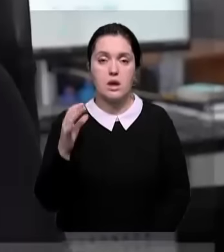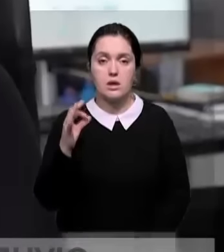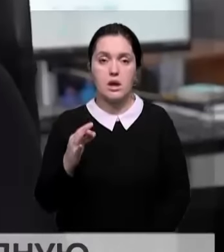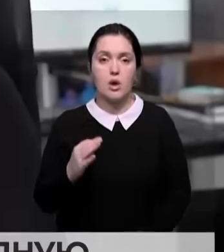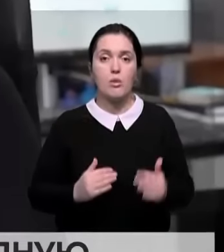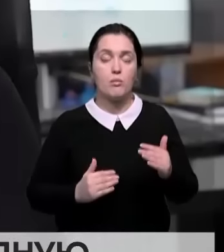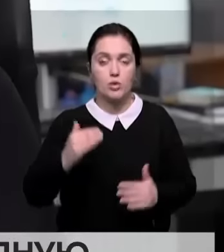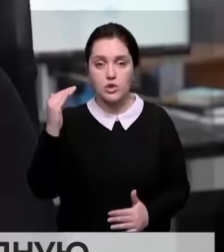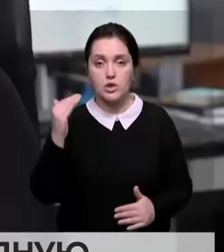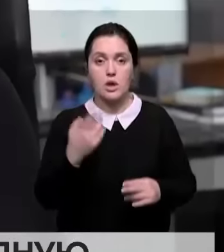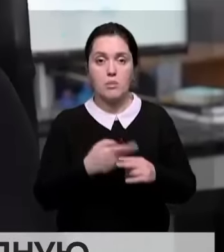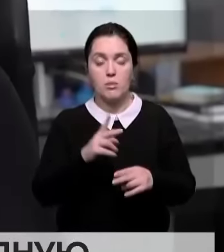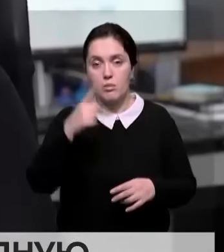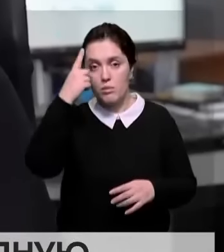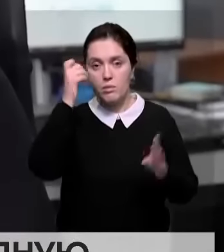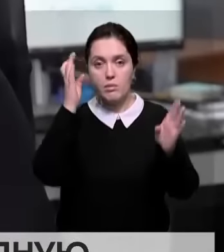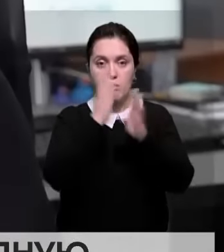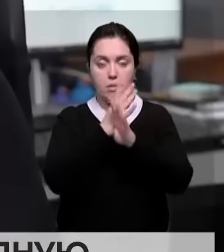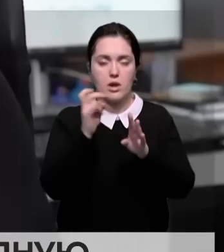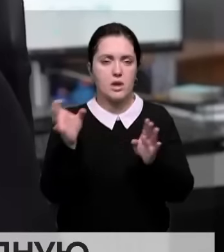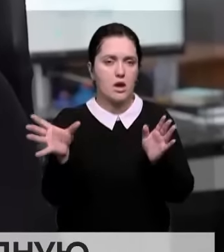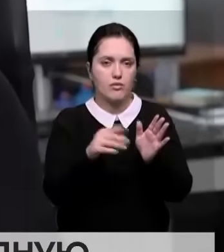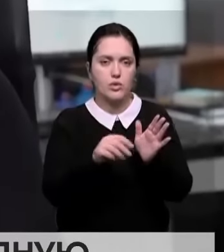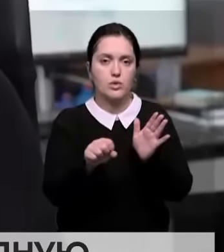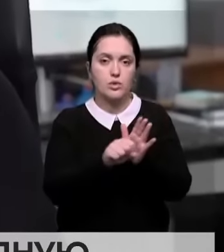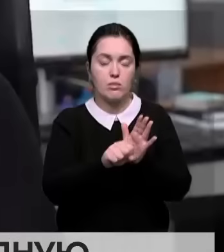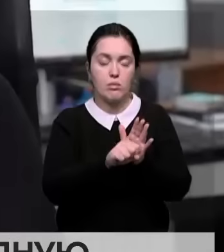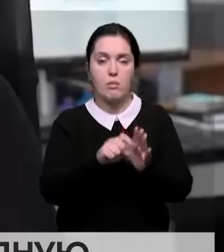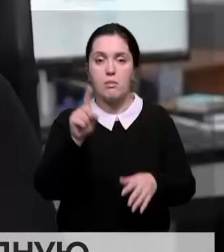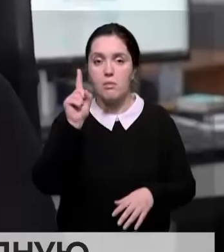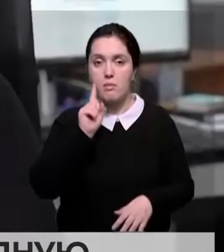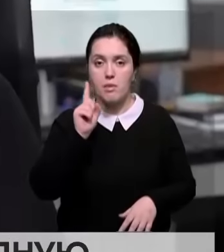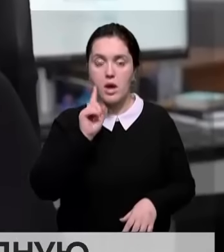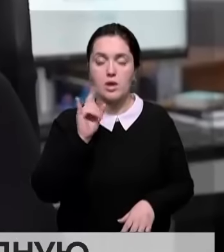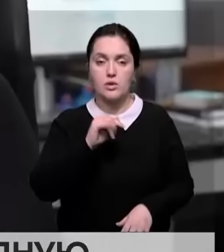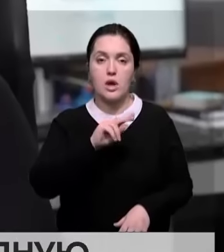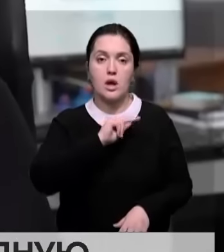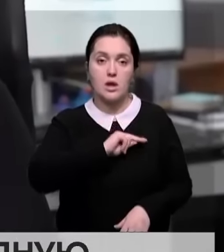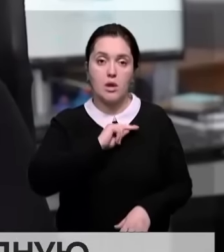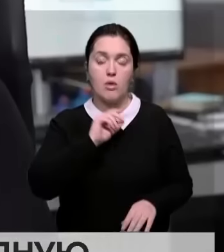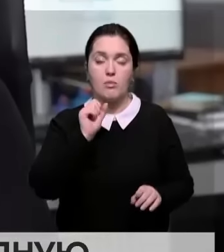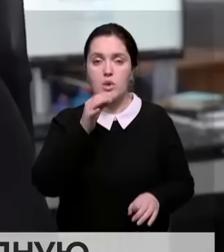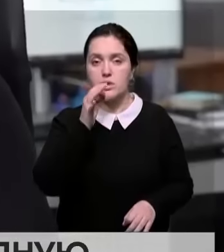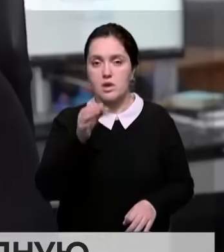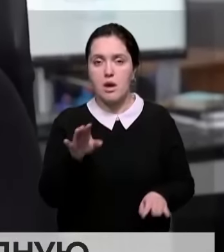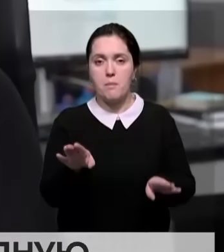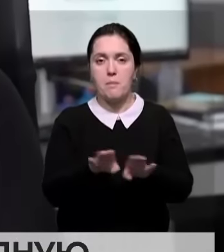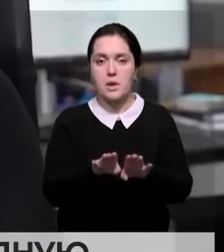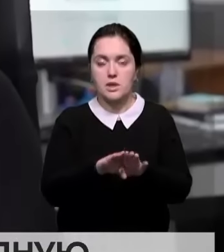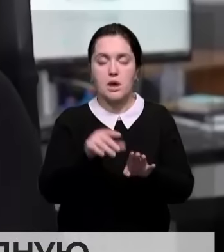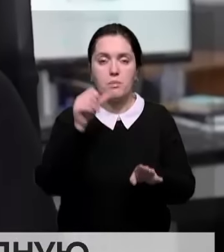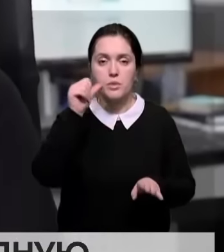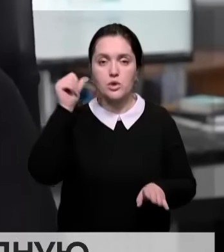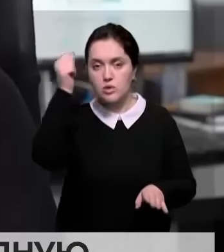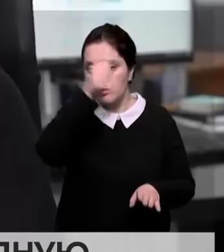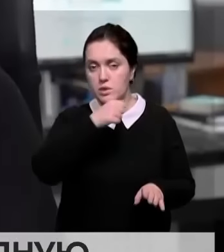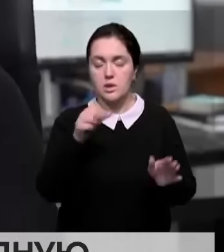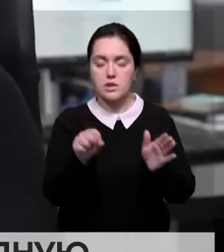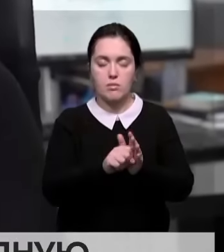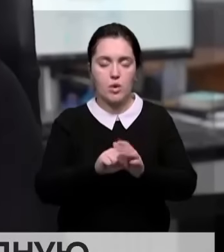нормы. Что касается прогноза погоды на всю зиму, пока в этом направлении идет работа. Можно сказать, что по сравнению с прошлым годом зима